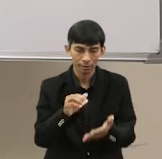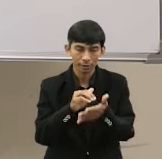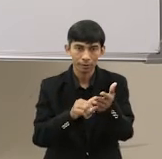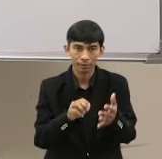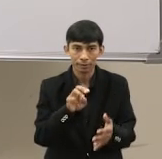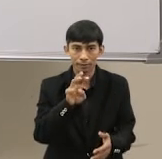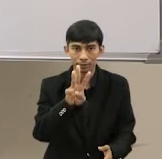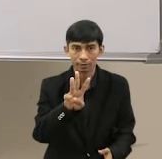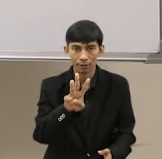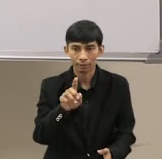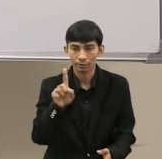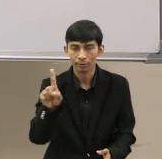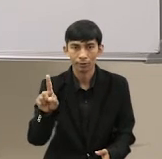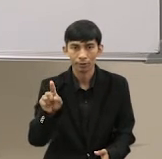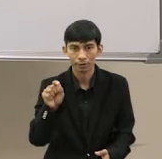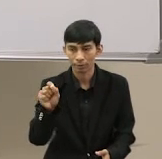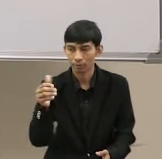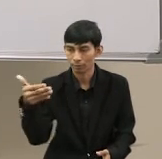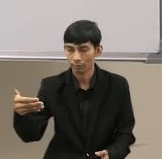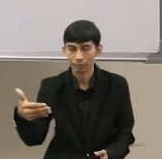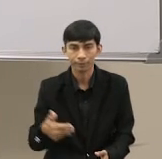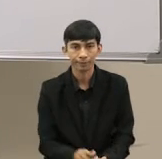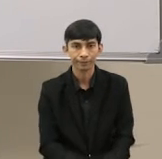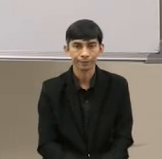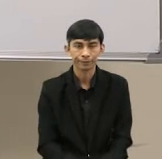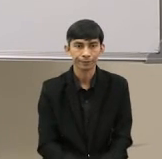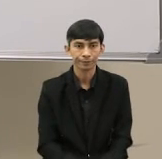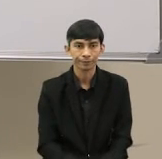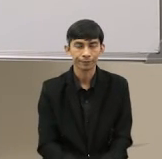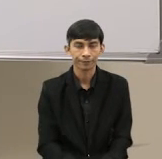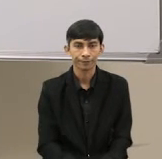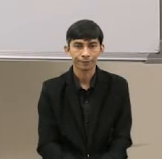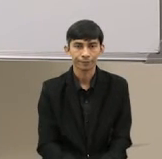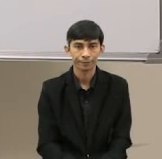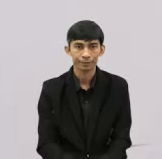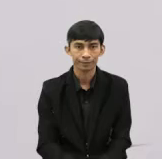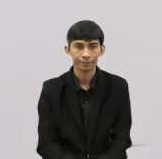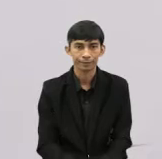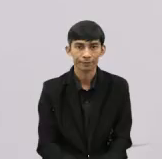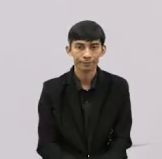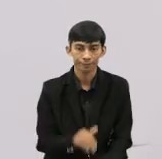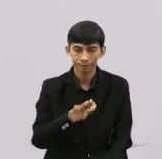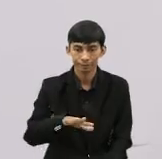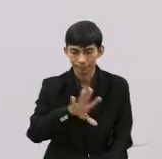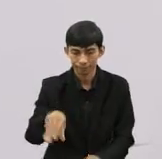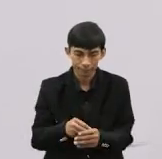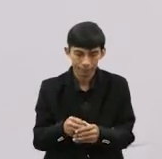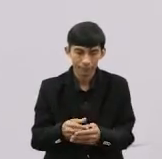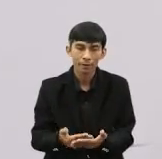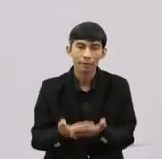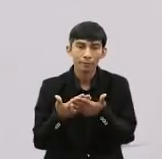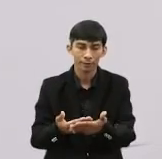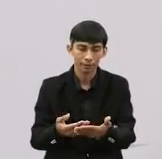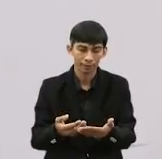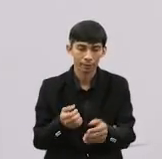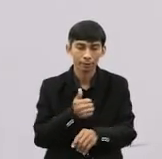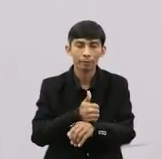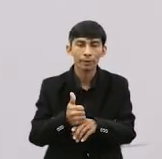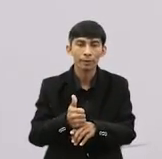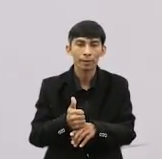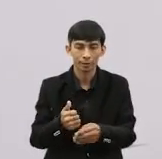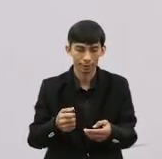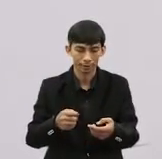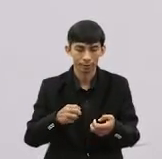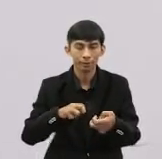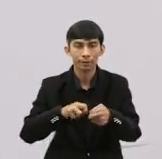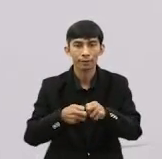đó sam sập muối cho pram buồn chà chẳng còn bậc cao chỉ bình thiên chậm nào mới ta còn bậc cao